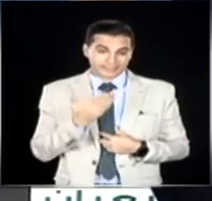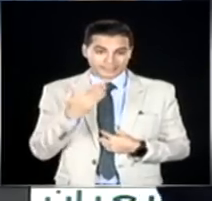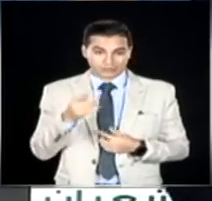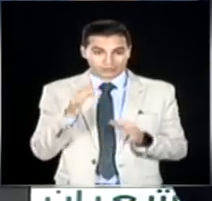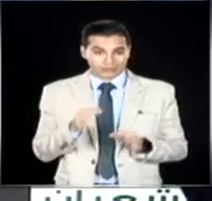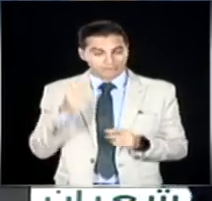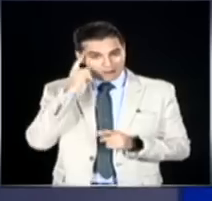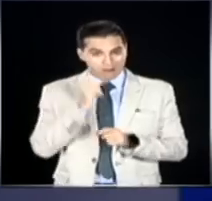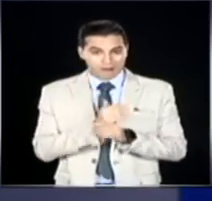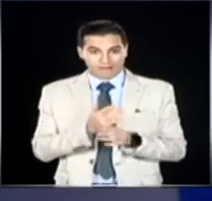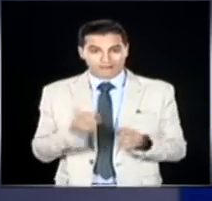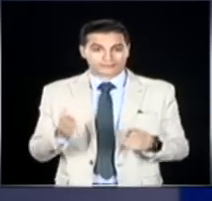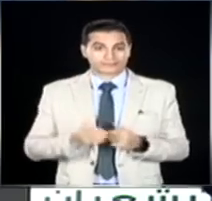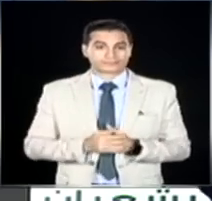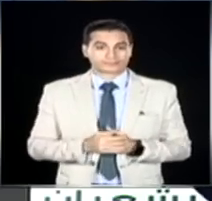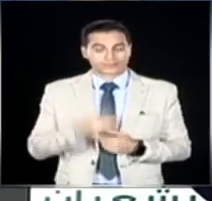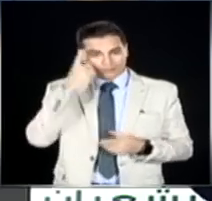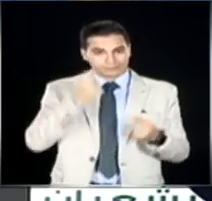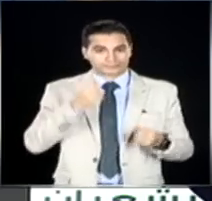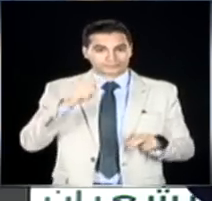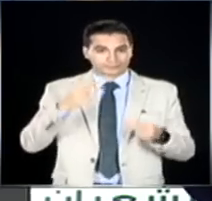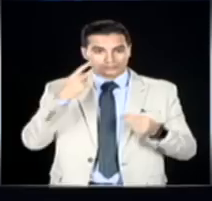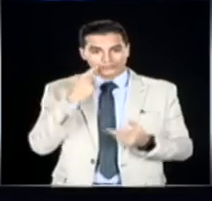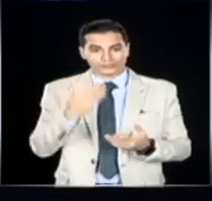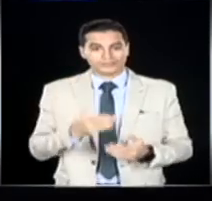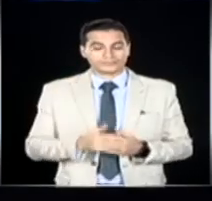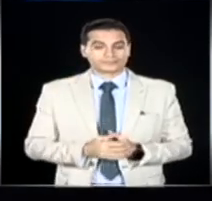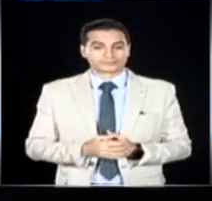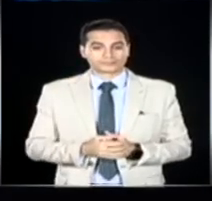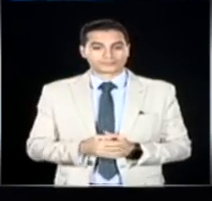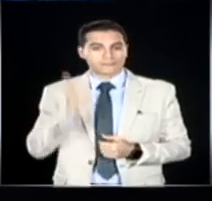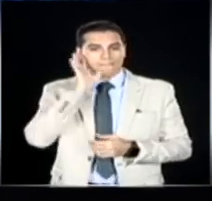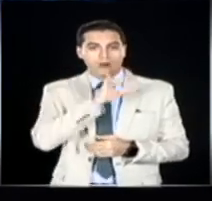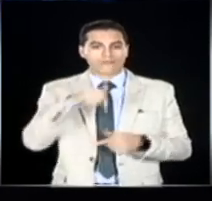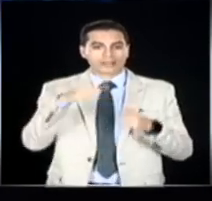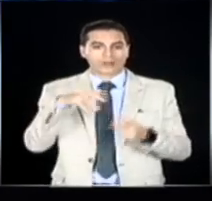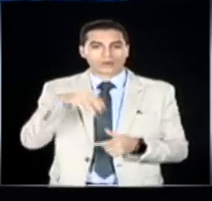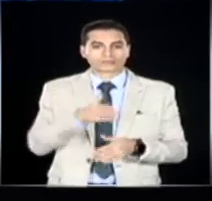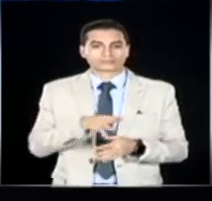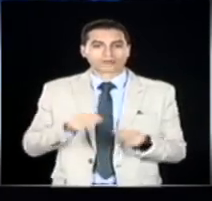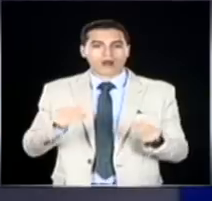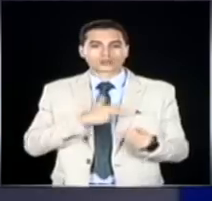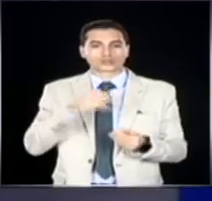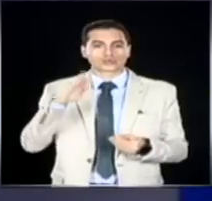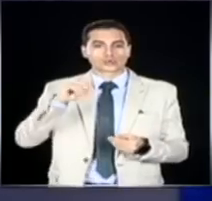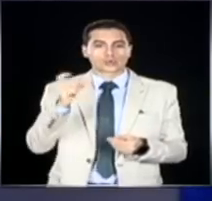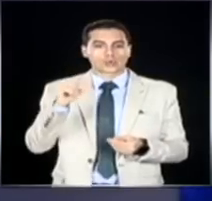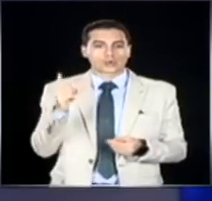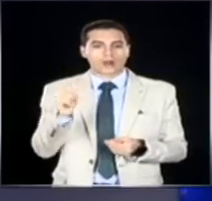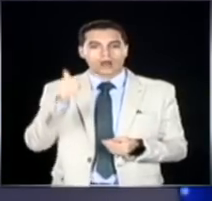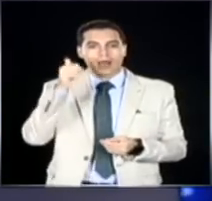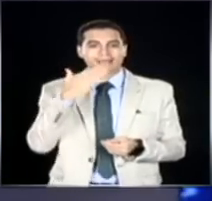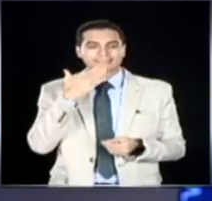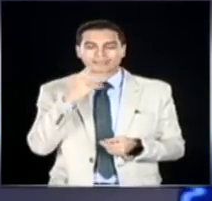احرار بتاعه الضغط كوثر في اي قاره تقع صحراء سنوره غلط